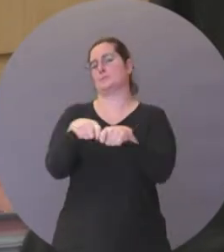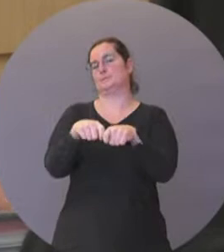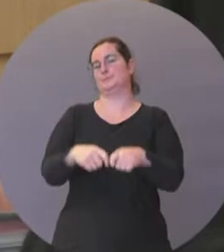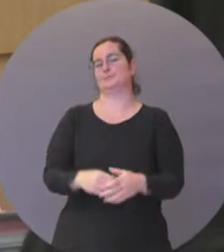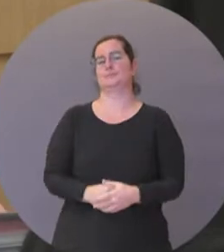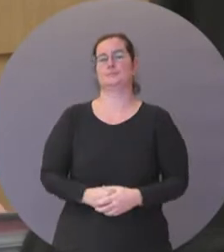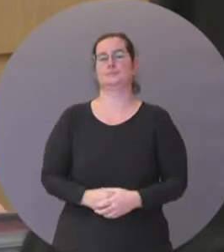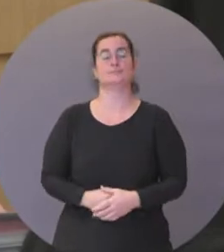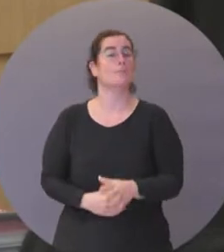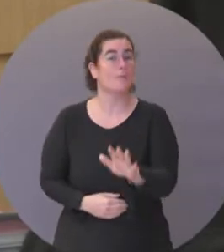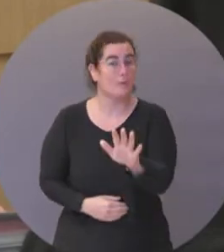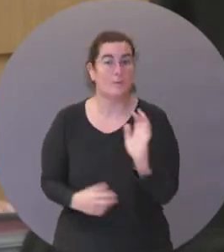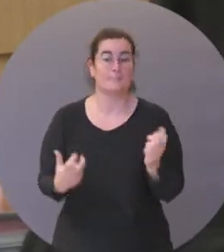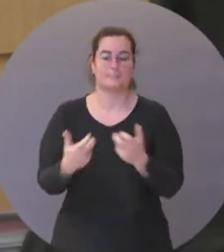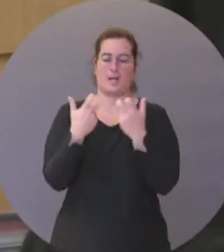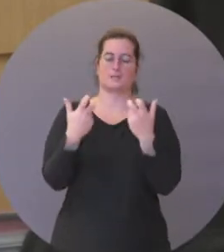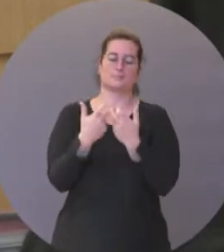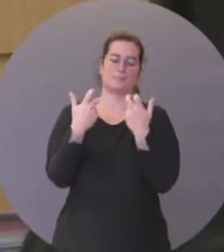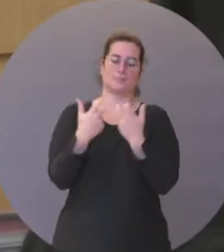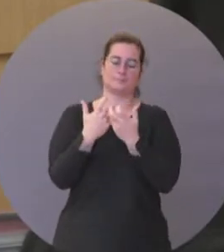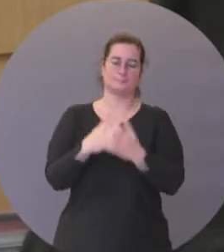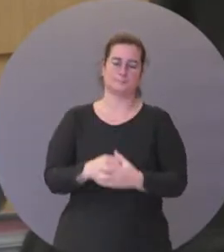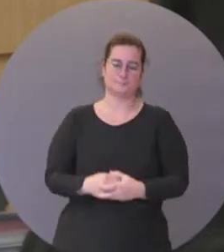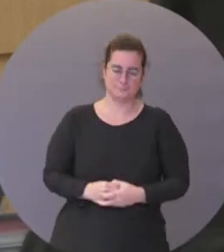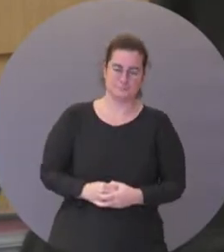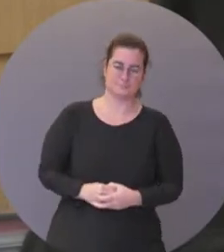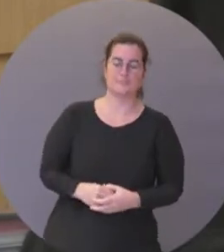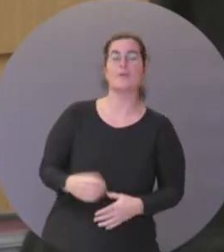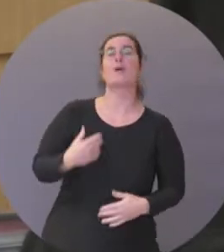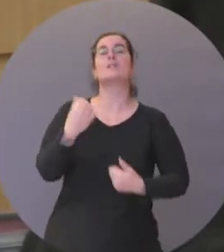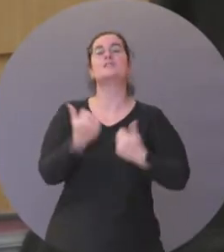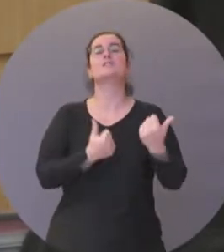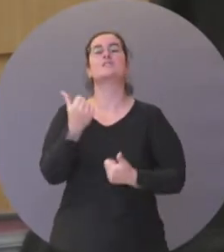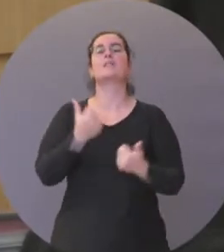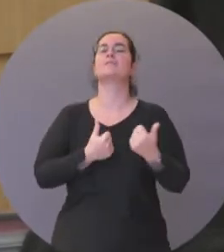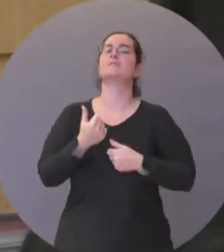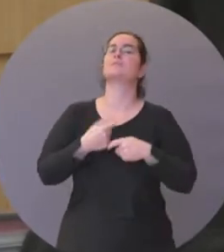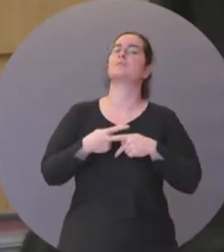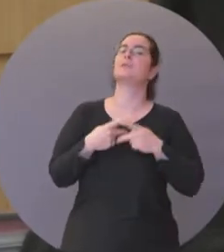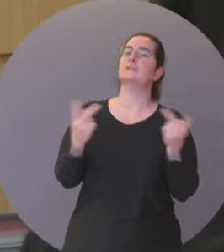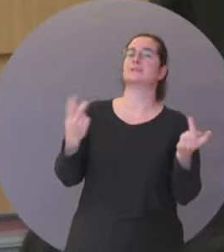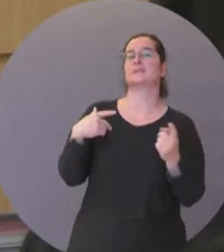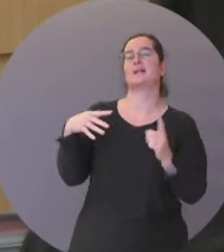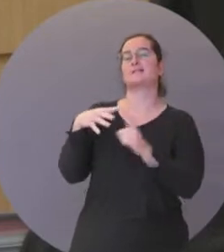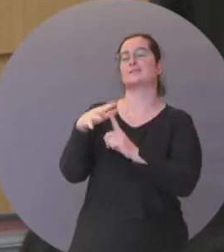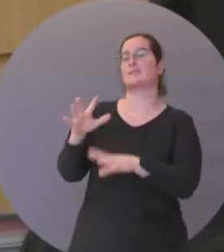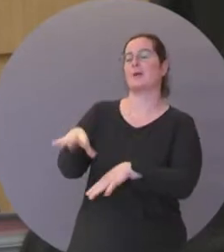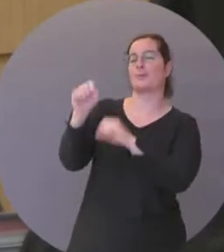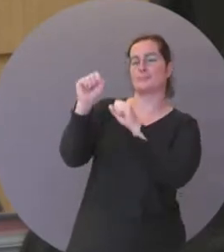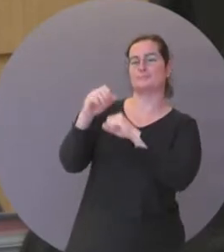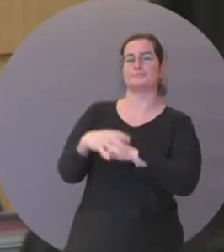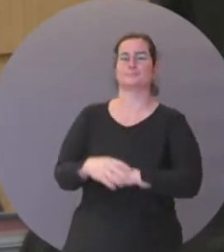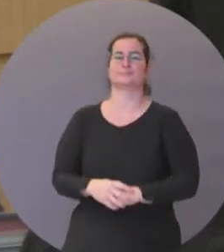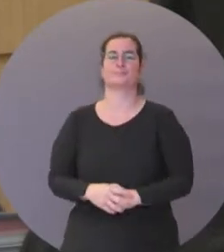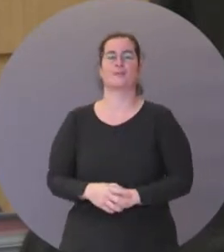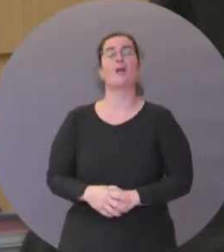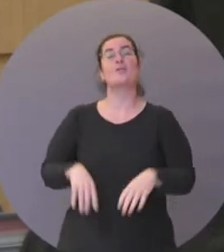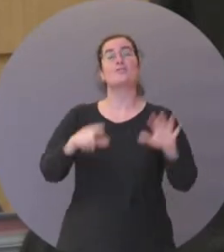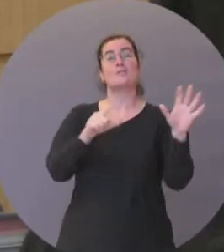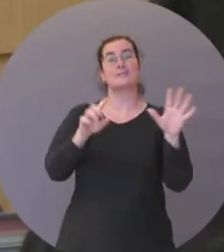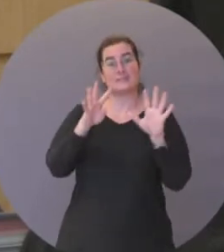exemple pratique avec le service public de l'insertion et de l'emploi expérimenté dans 79